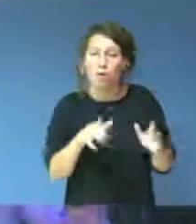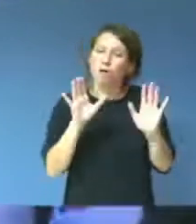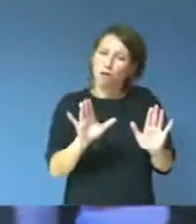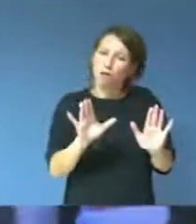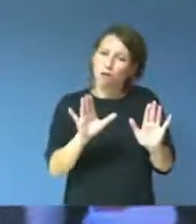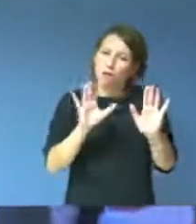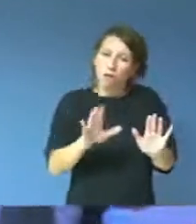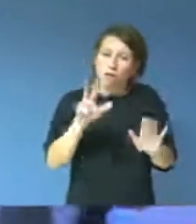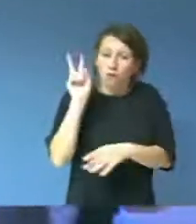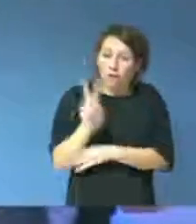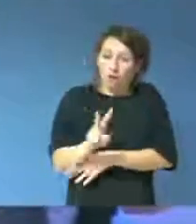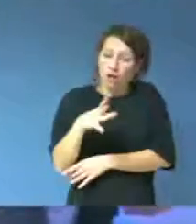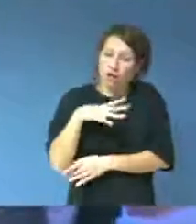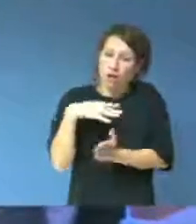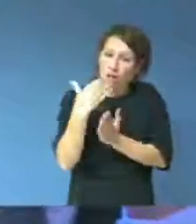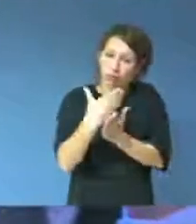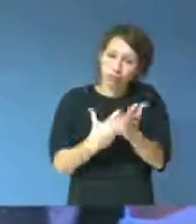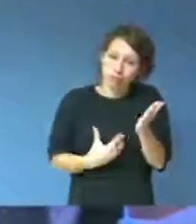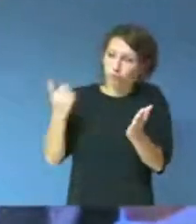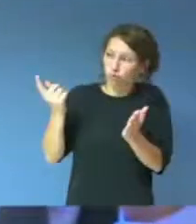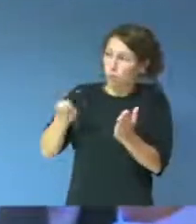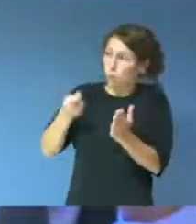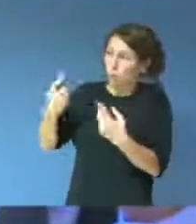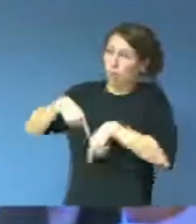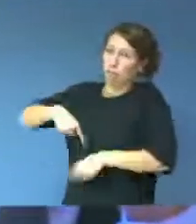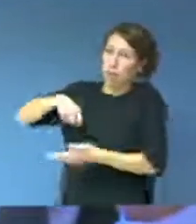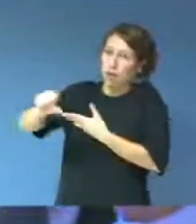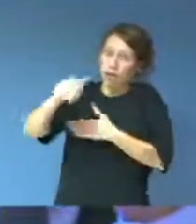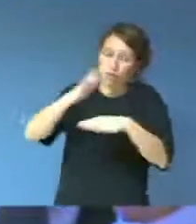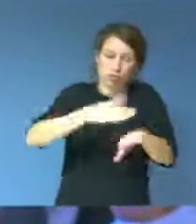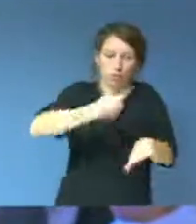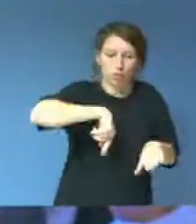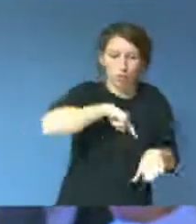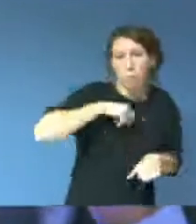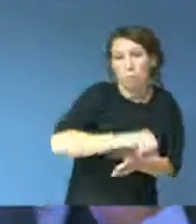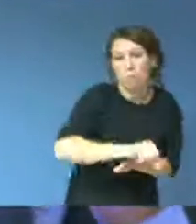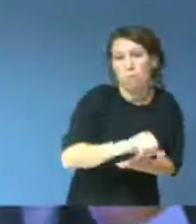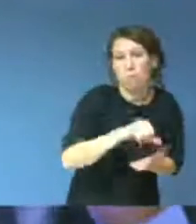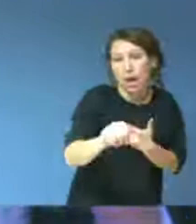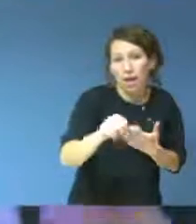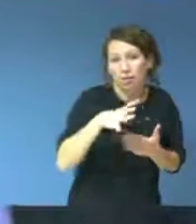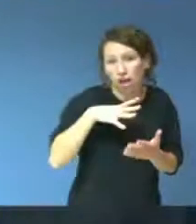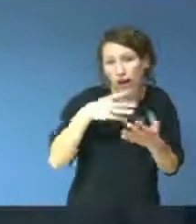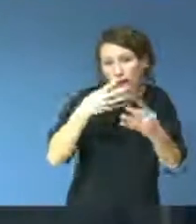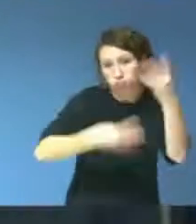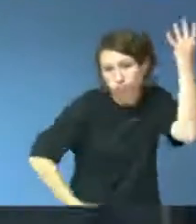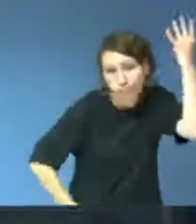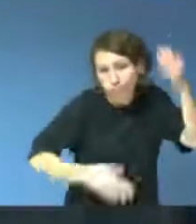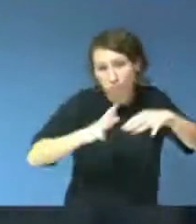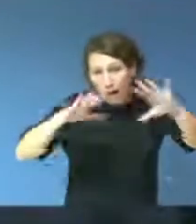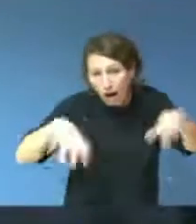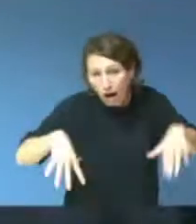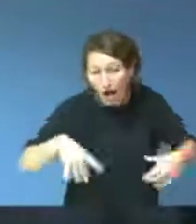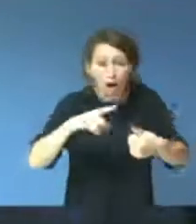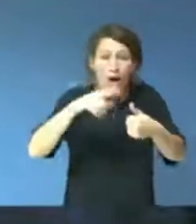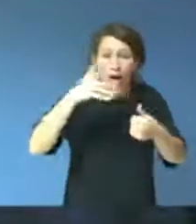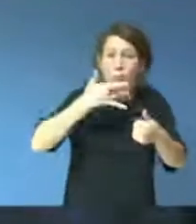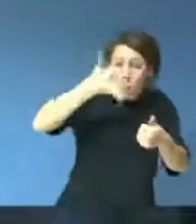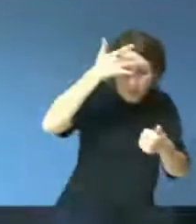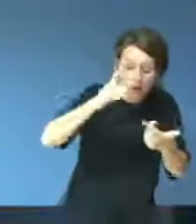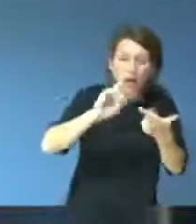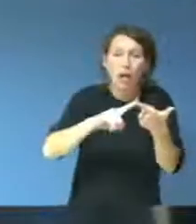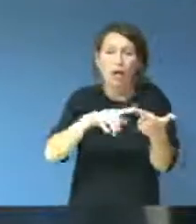les autres. Alors, je ne vais pas vous faire un catalogue, mais me vient immédiatement à l'esprit les pompiers, les agents de nos collectivités,